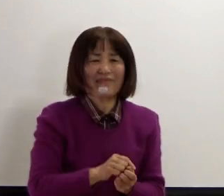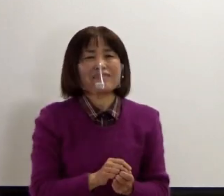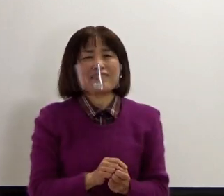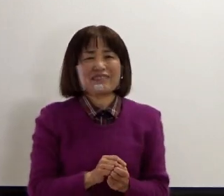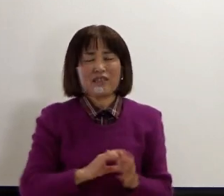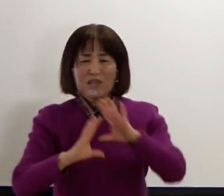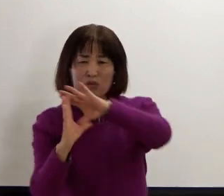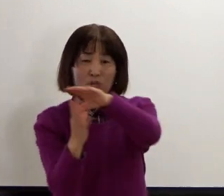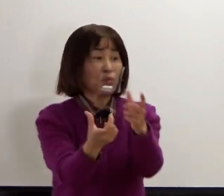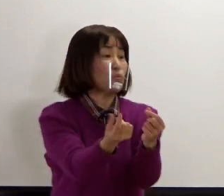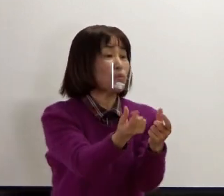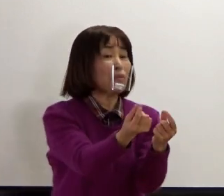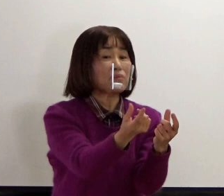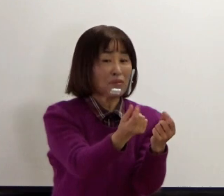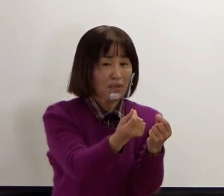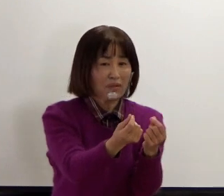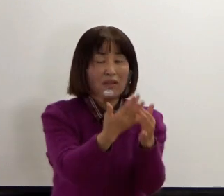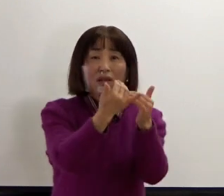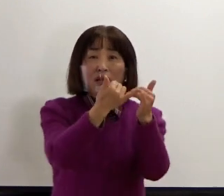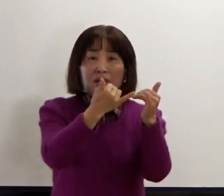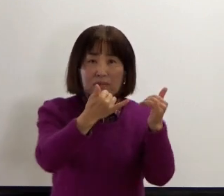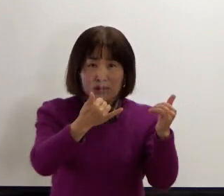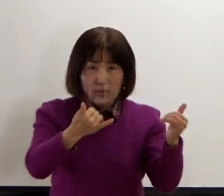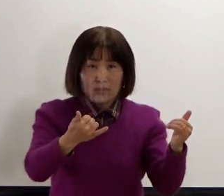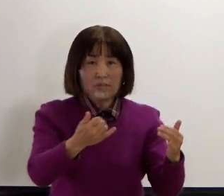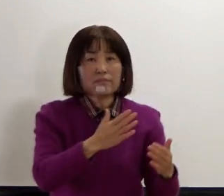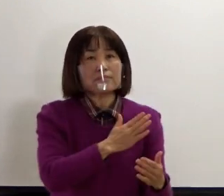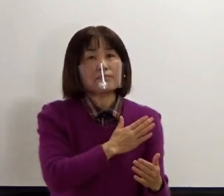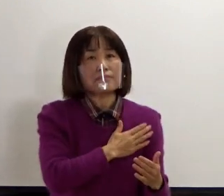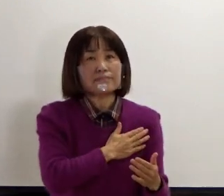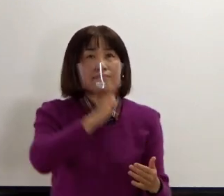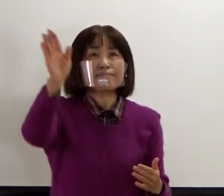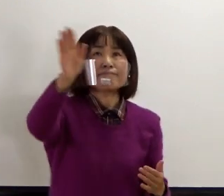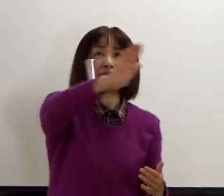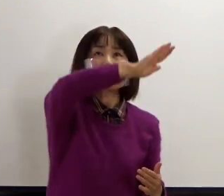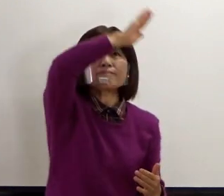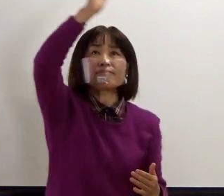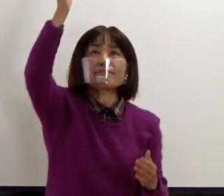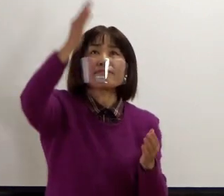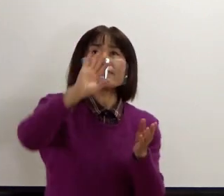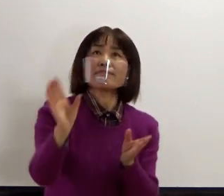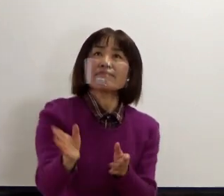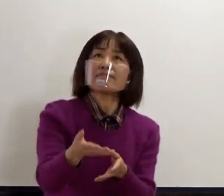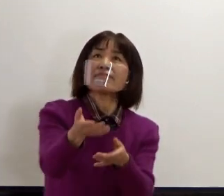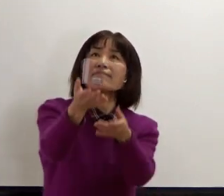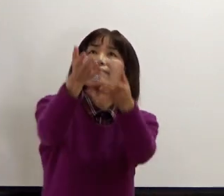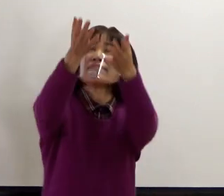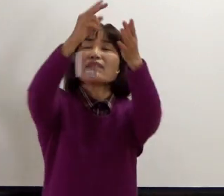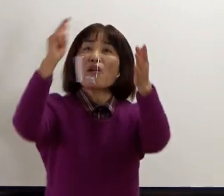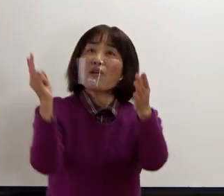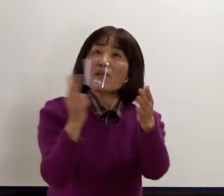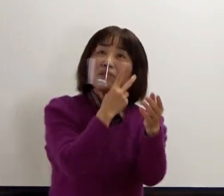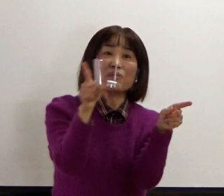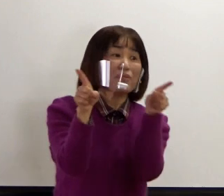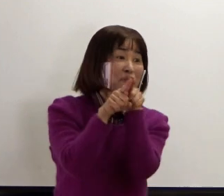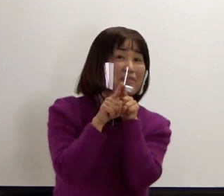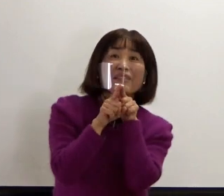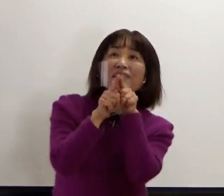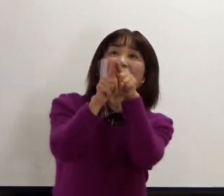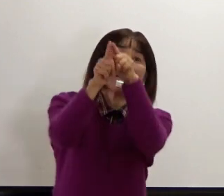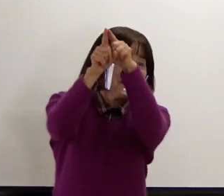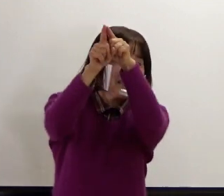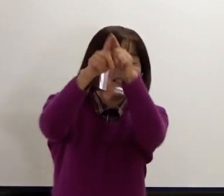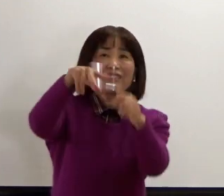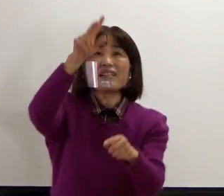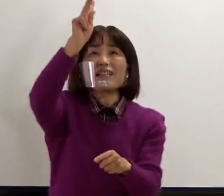ね。こうなんか人の思いを天に届けようとすると、いい匂いをこう上に上げると、 なんか神様がいい匂い嗅い